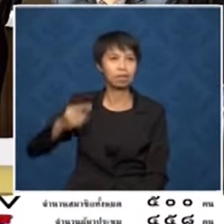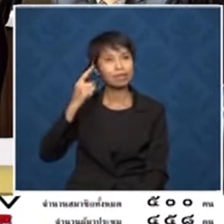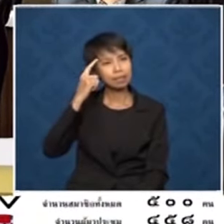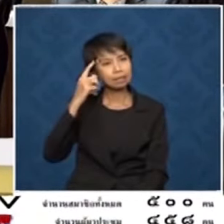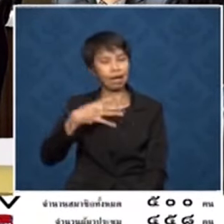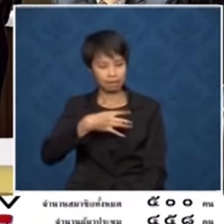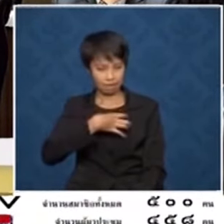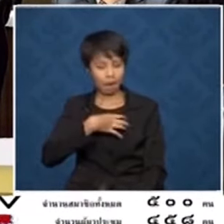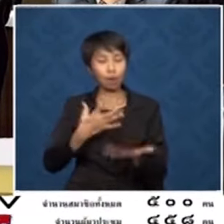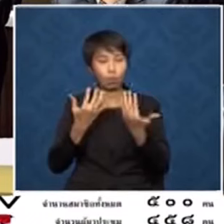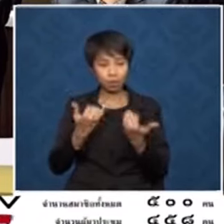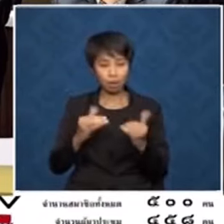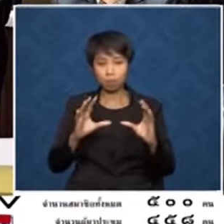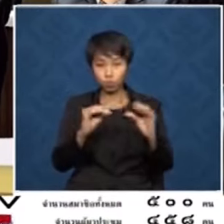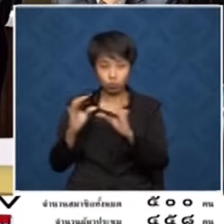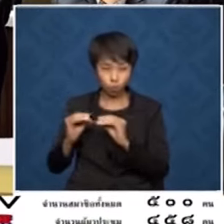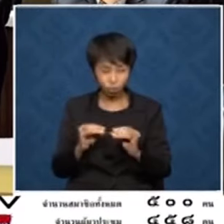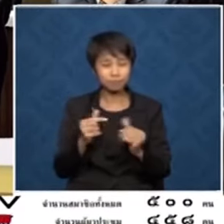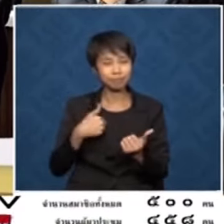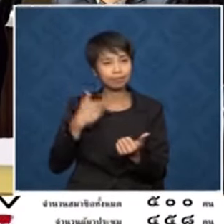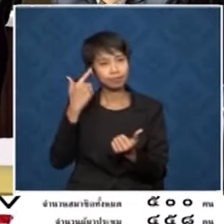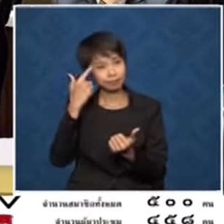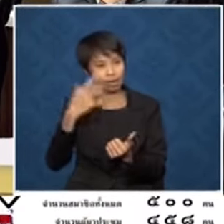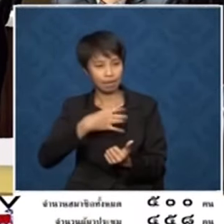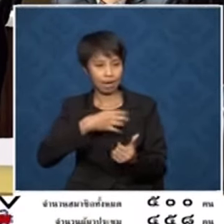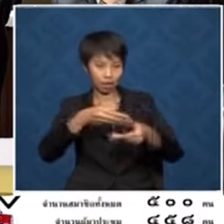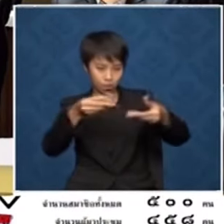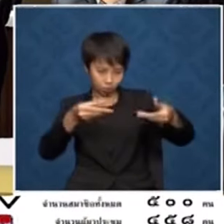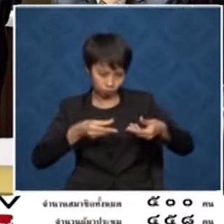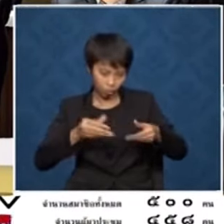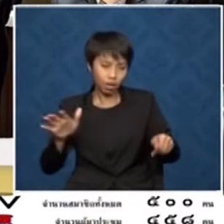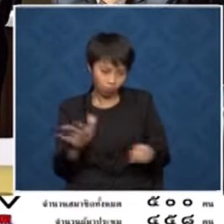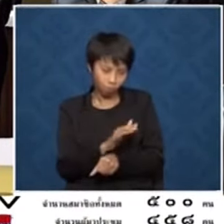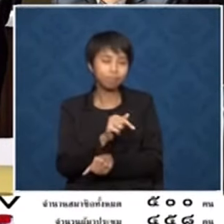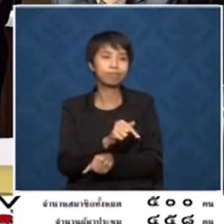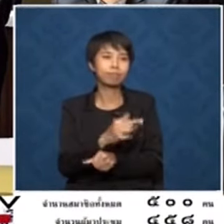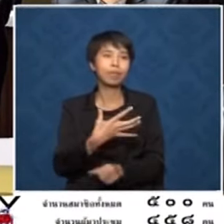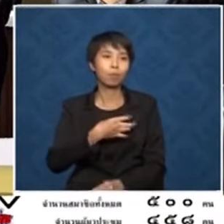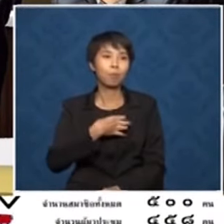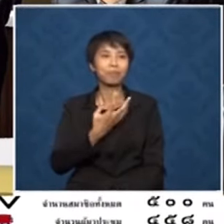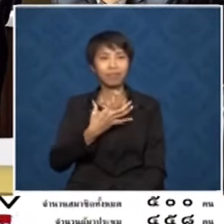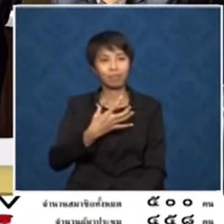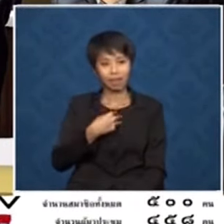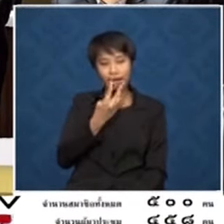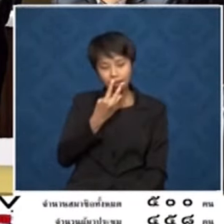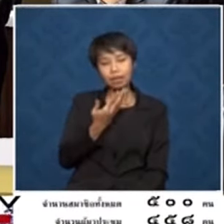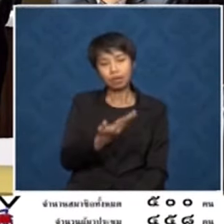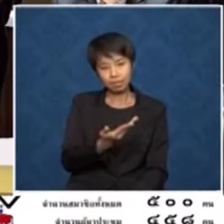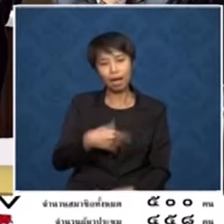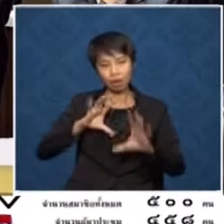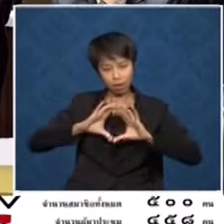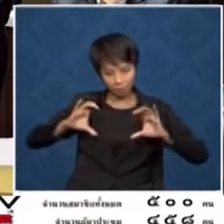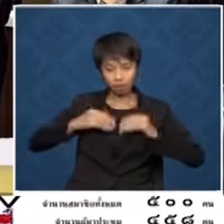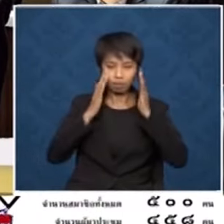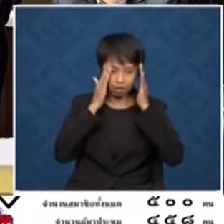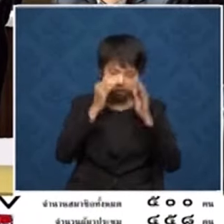ค้านซึ่งในที่สุดฝ่ายรัฐบาลแก้เกมด้วยการยอมนักองคประชุมนะคะแต่ว่าให้งจะเสนอให้ทำไมประมาณอย่าง